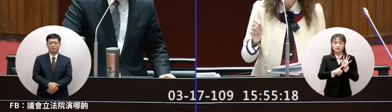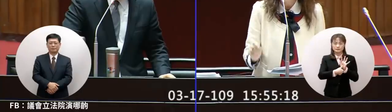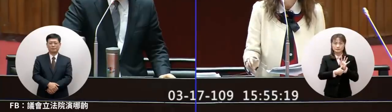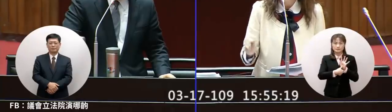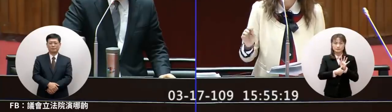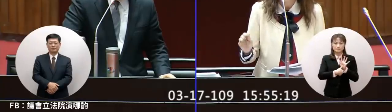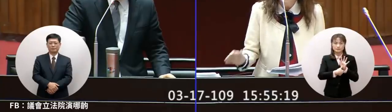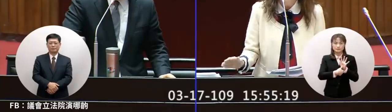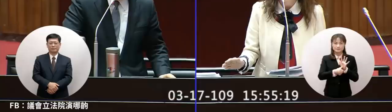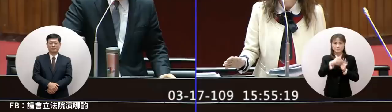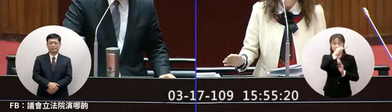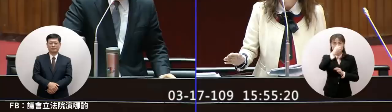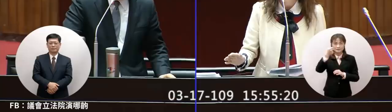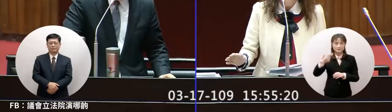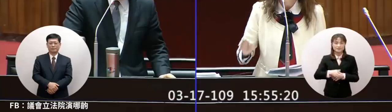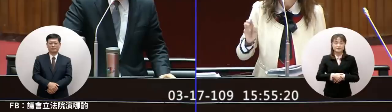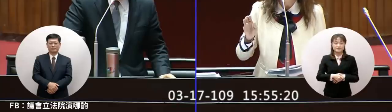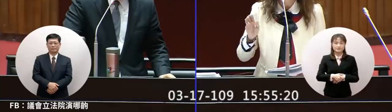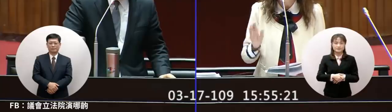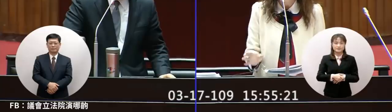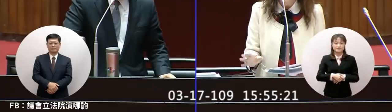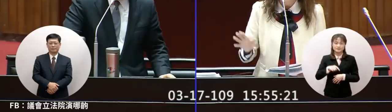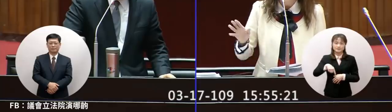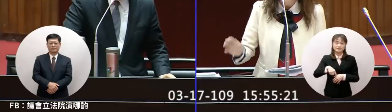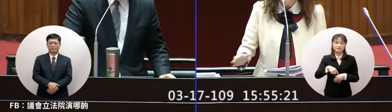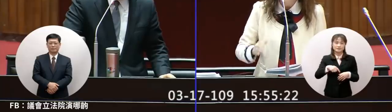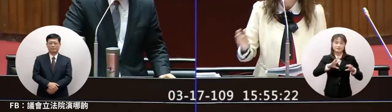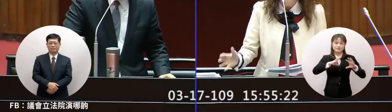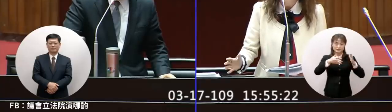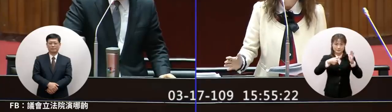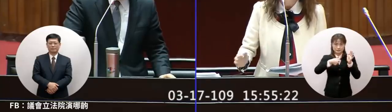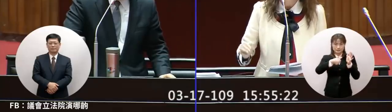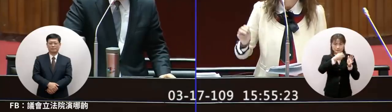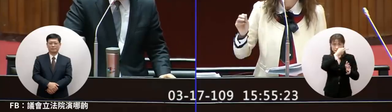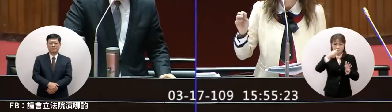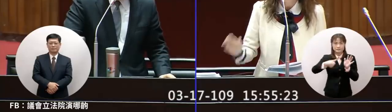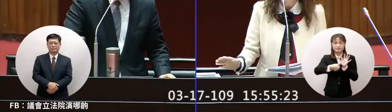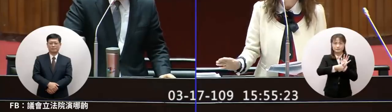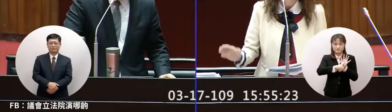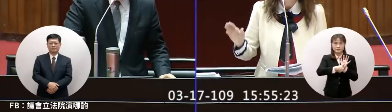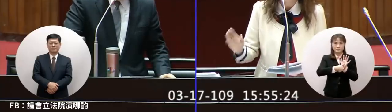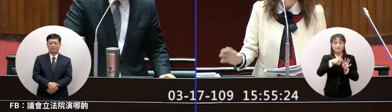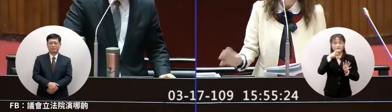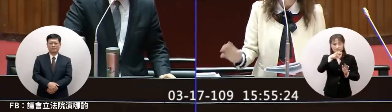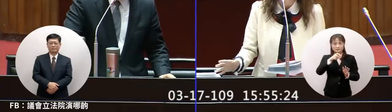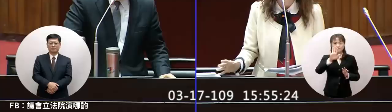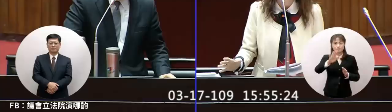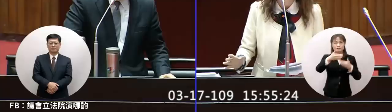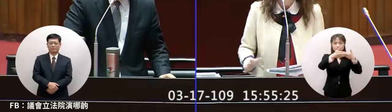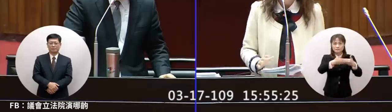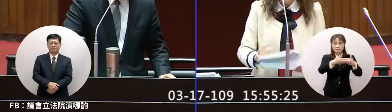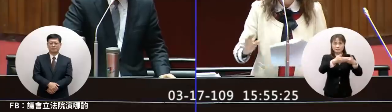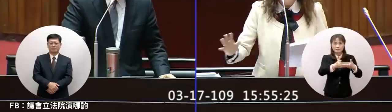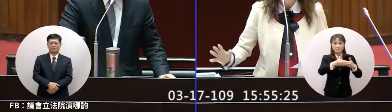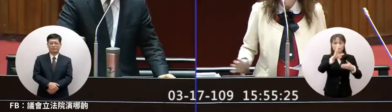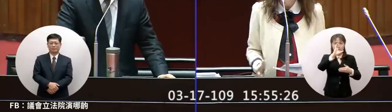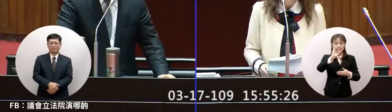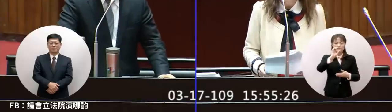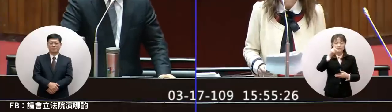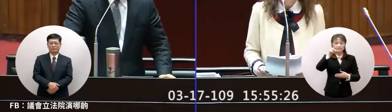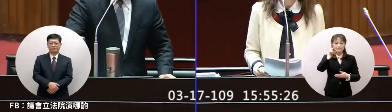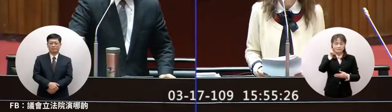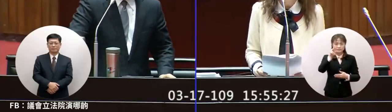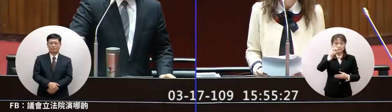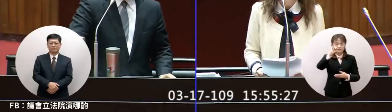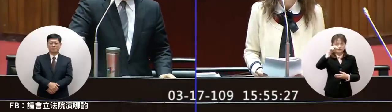咱的 Republic of China， 吼，咱的国名的英文的翻译叫做 China， 有 China 这两字，互国